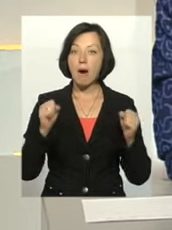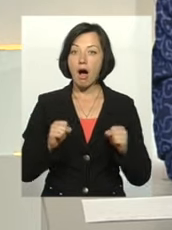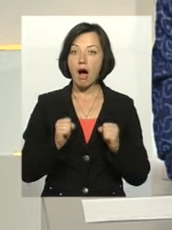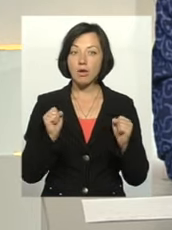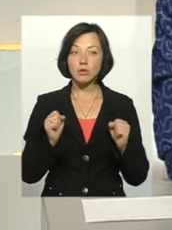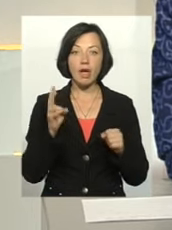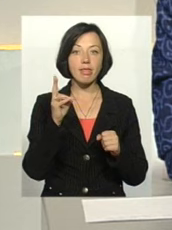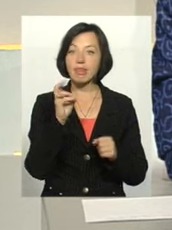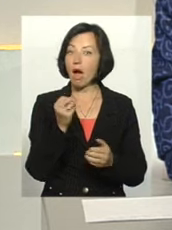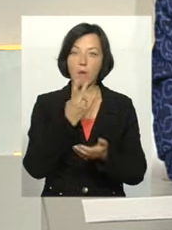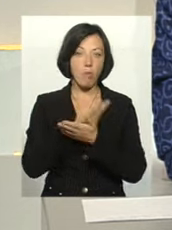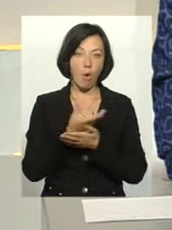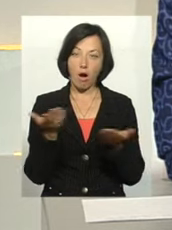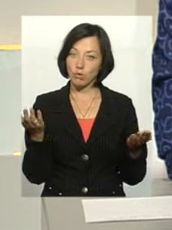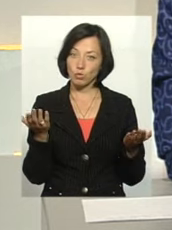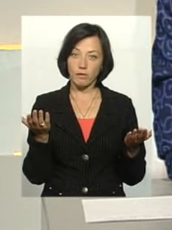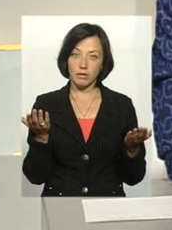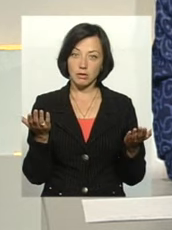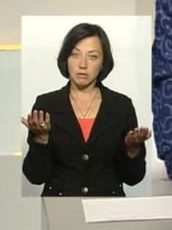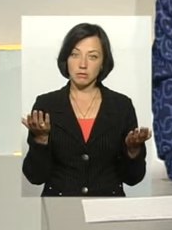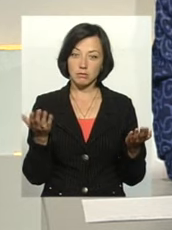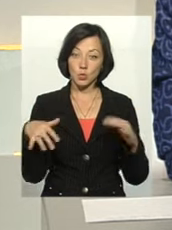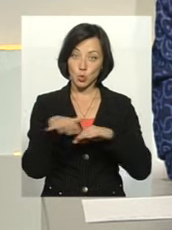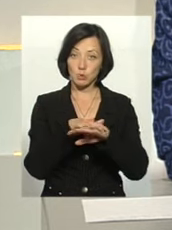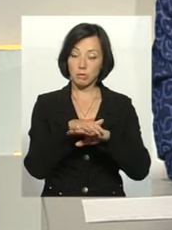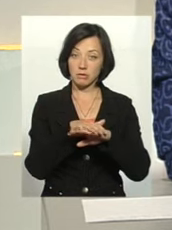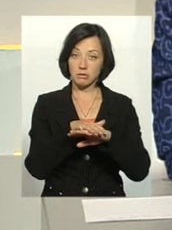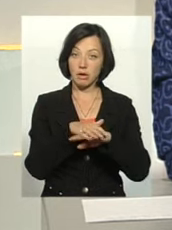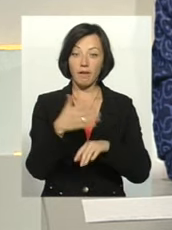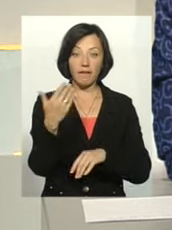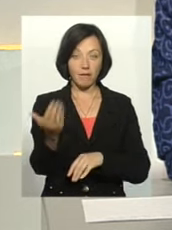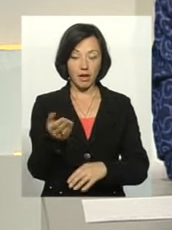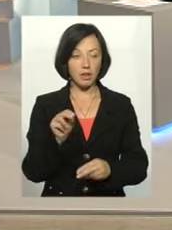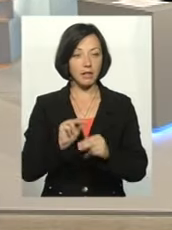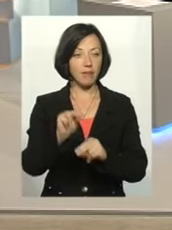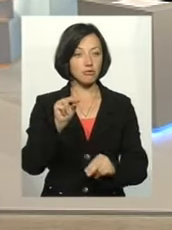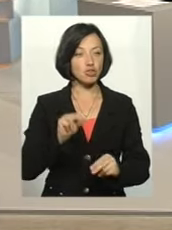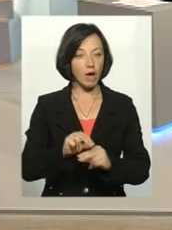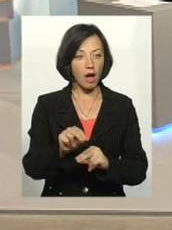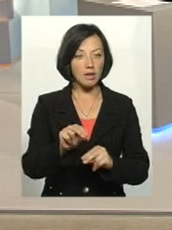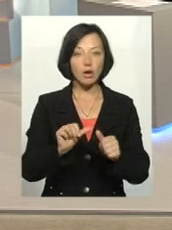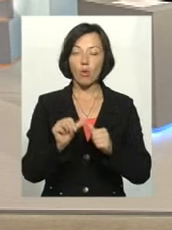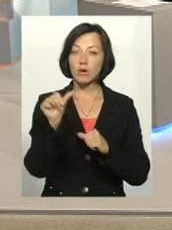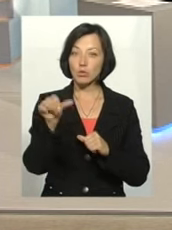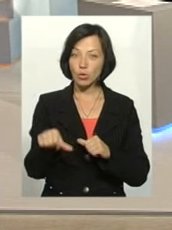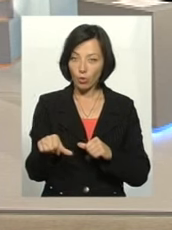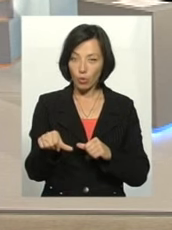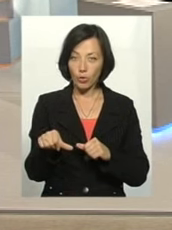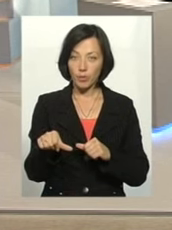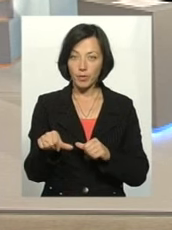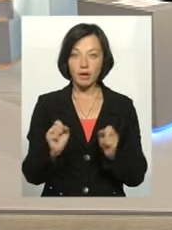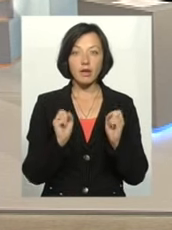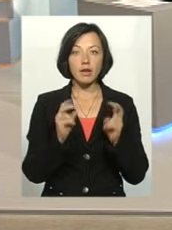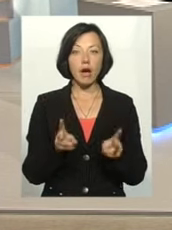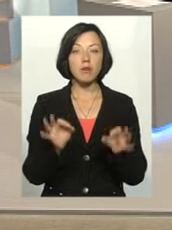не показувати їх суспільству. Ви навчаєте, окрім того, я так розумію,